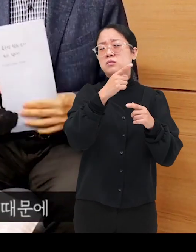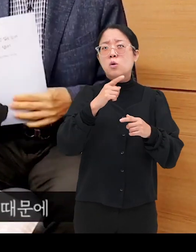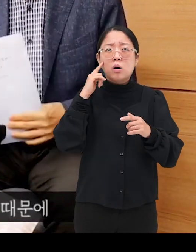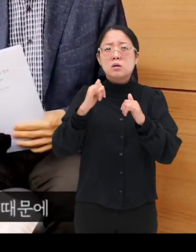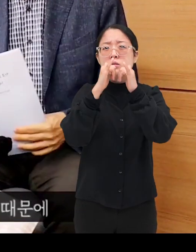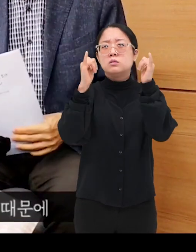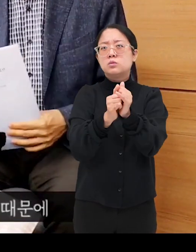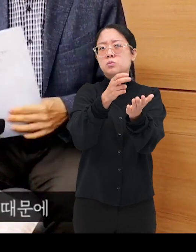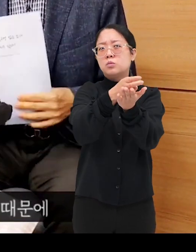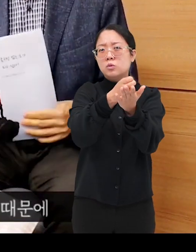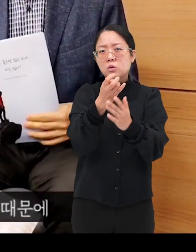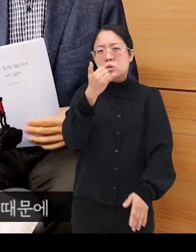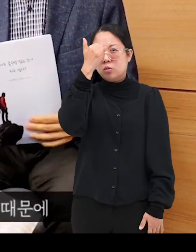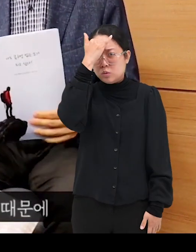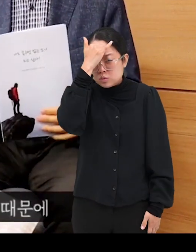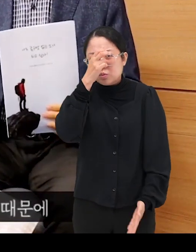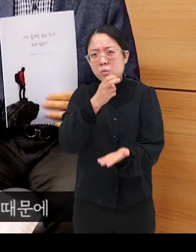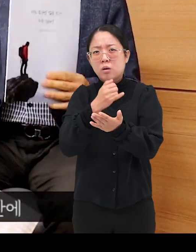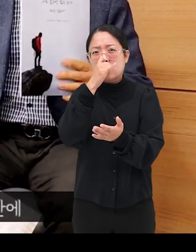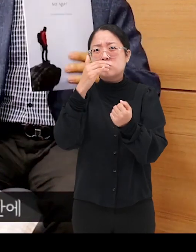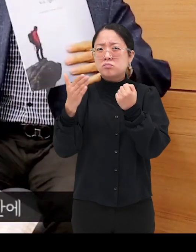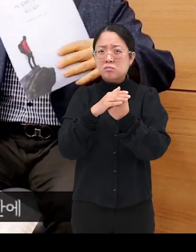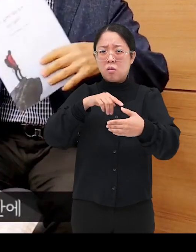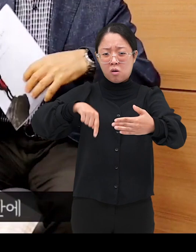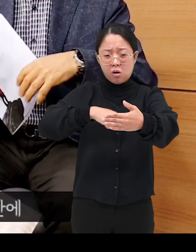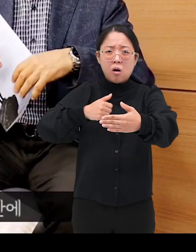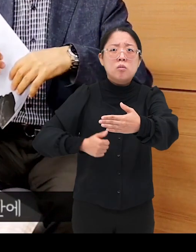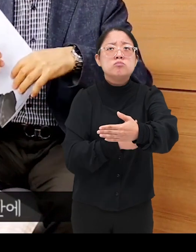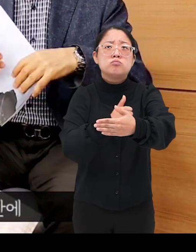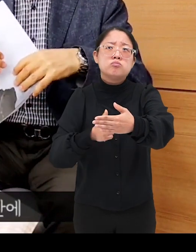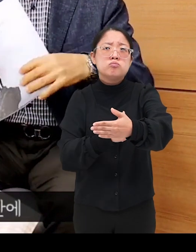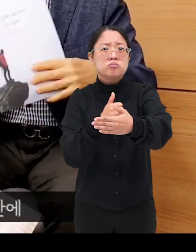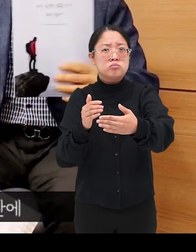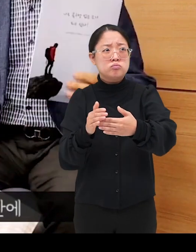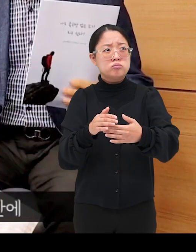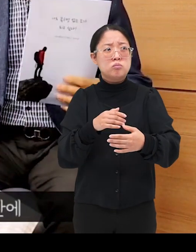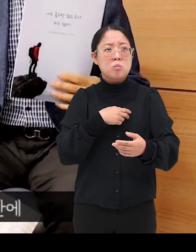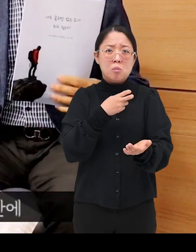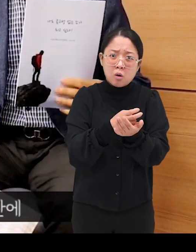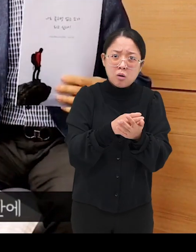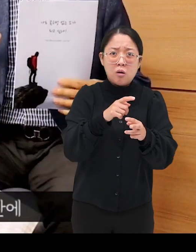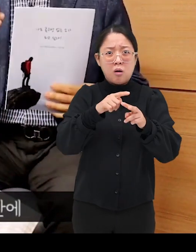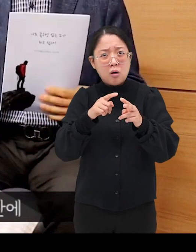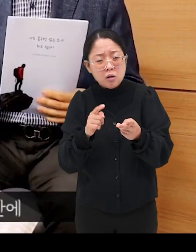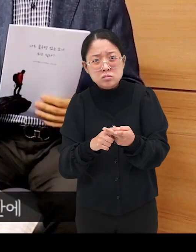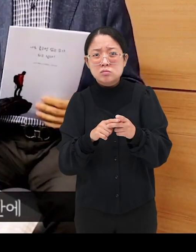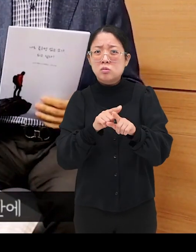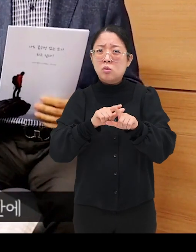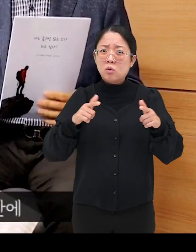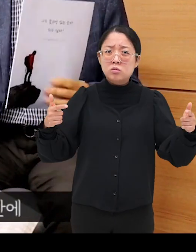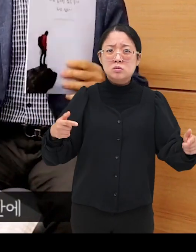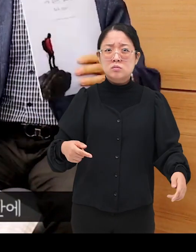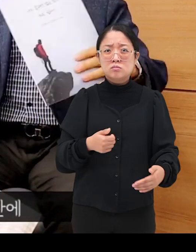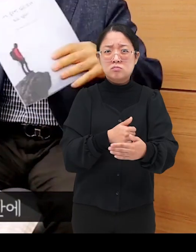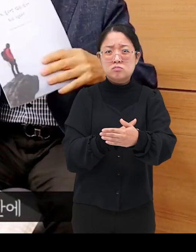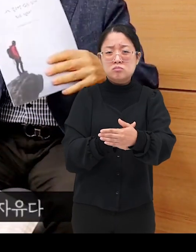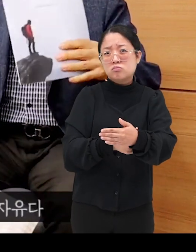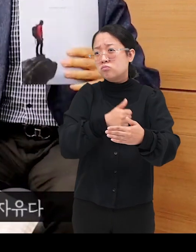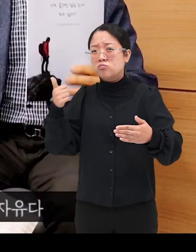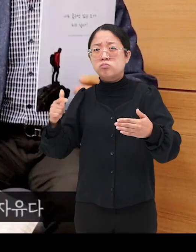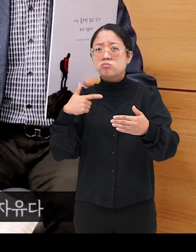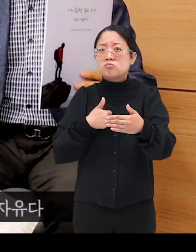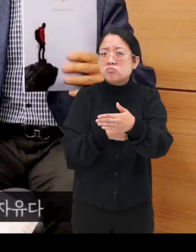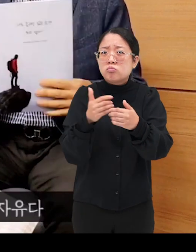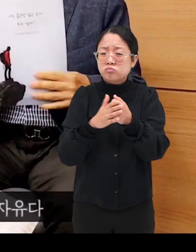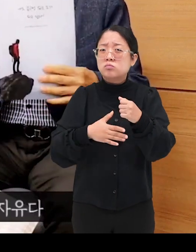규범이 있고 도덕이 있고 법이 있기 때문에. 근데 그 안에서 사는데 내가 뭘 하든 간에 그